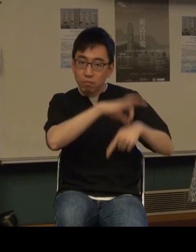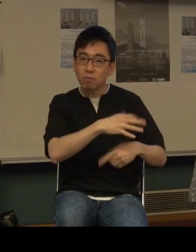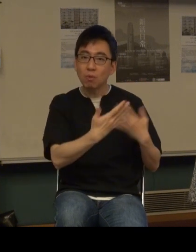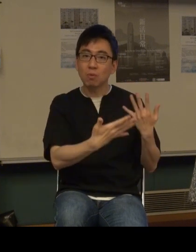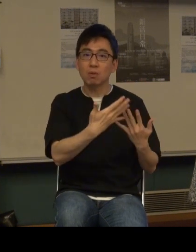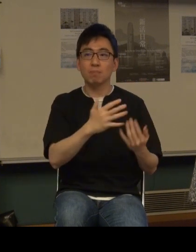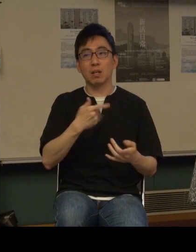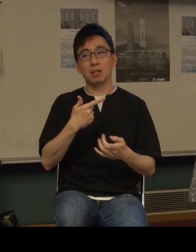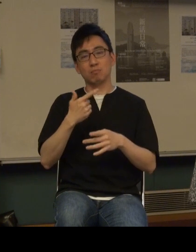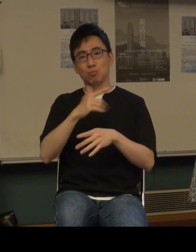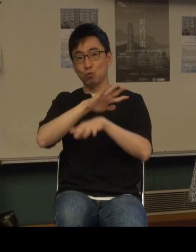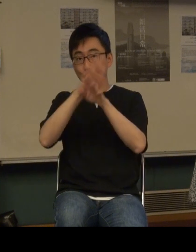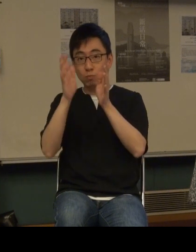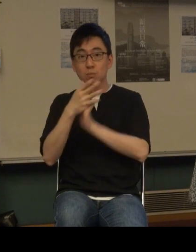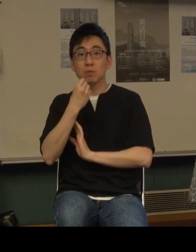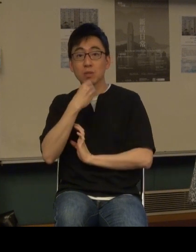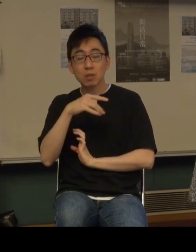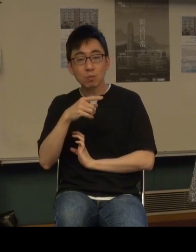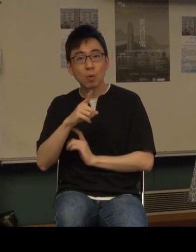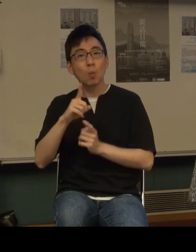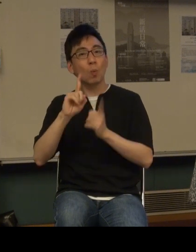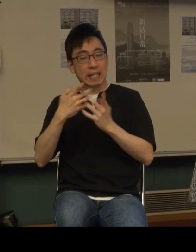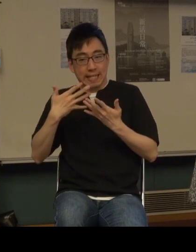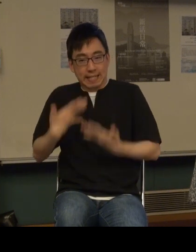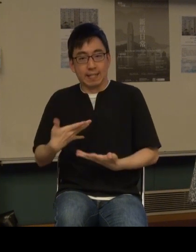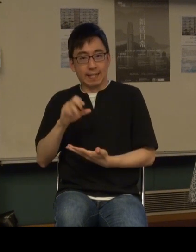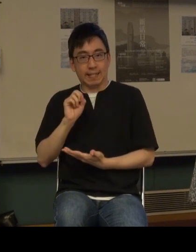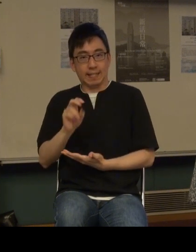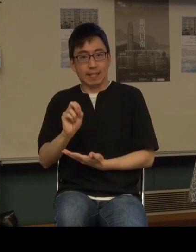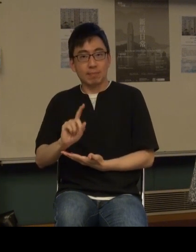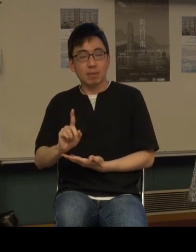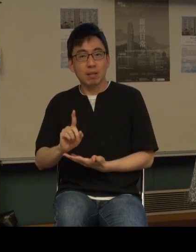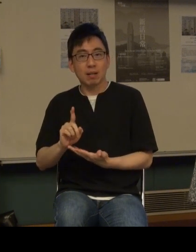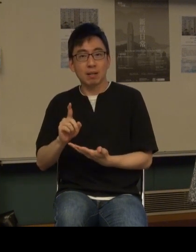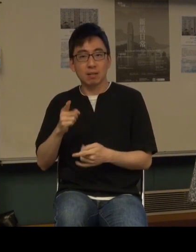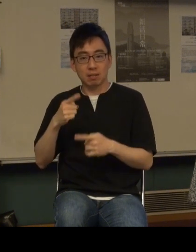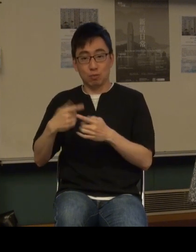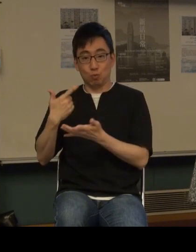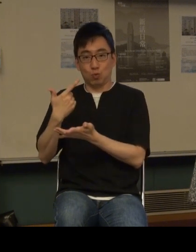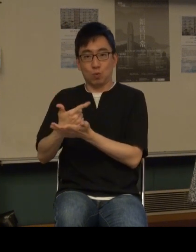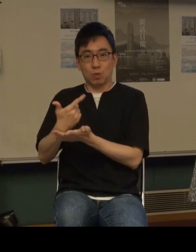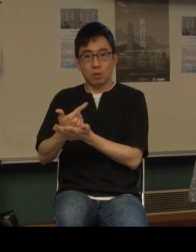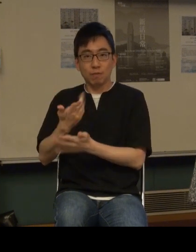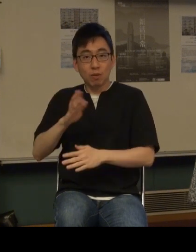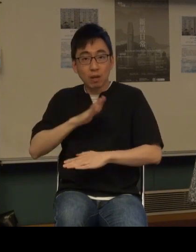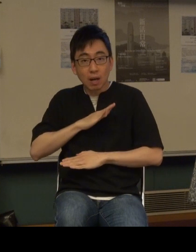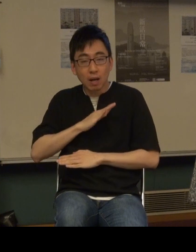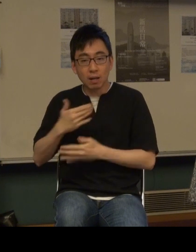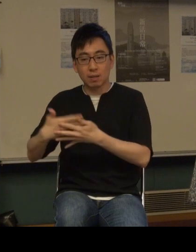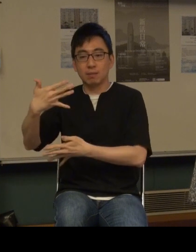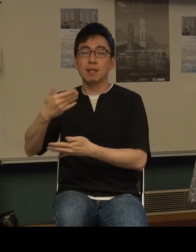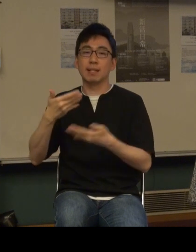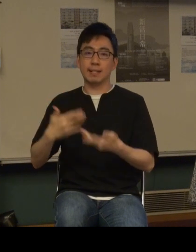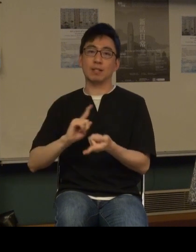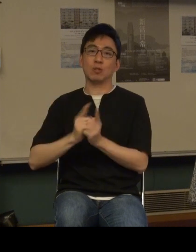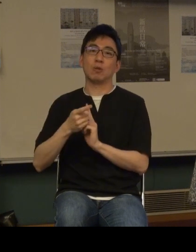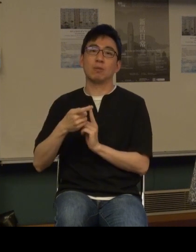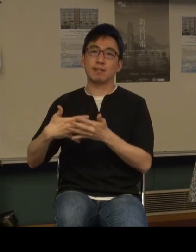實都係經歷過或者都係身處一個年代，其實佢最重要嘅建築風格咧就係現代建